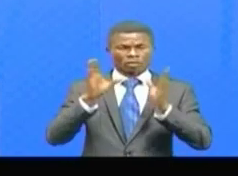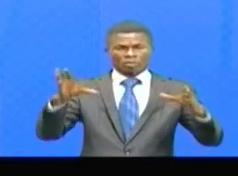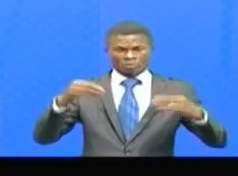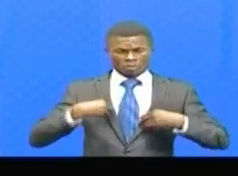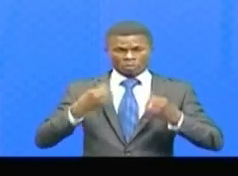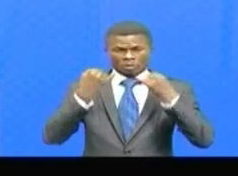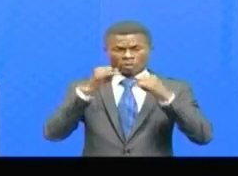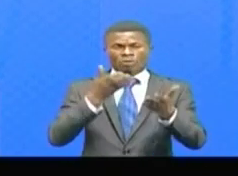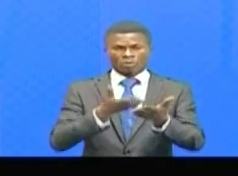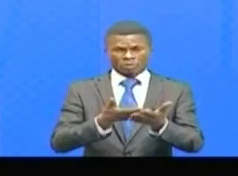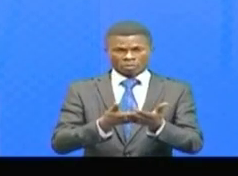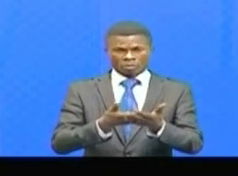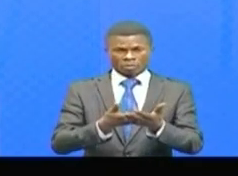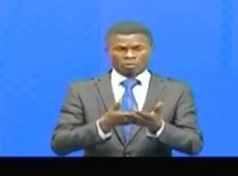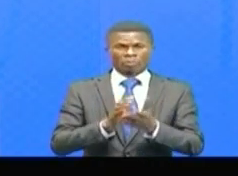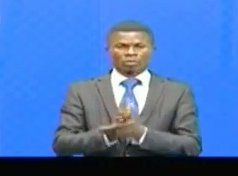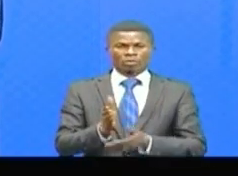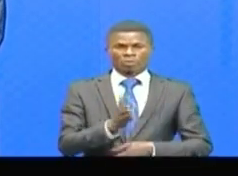d'information.